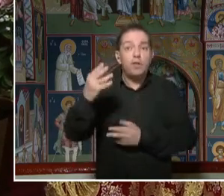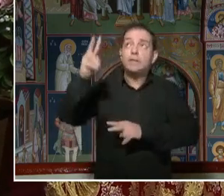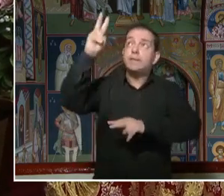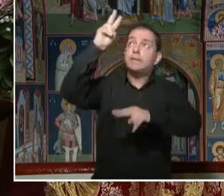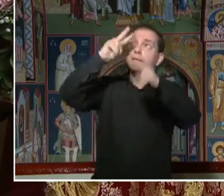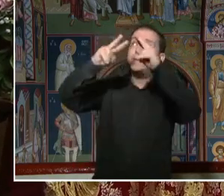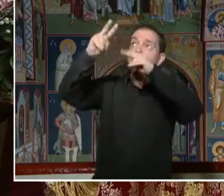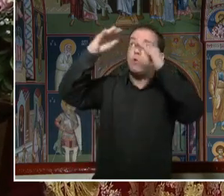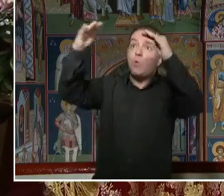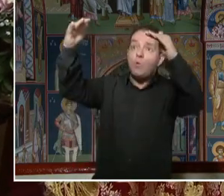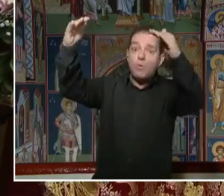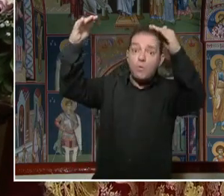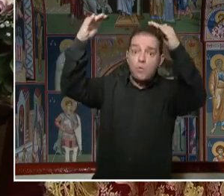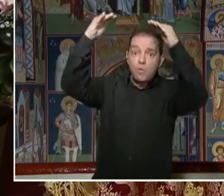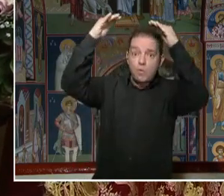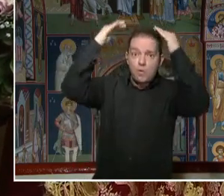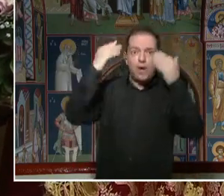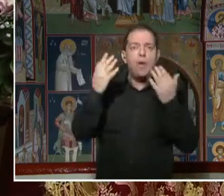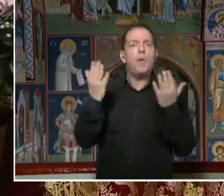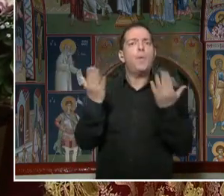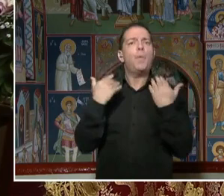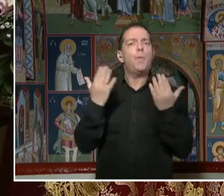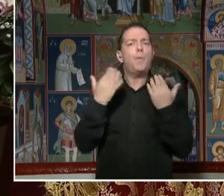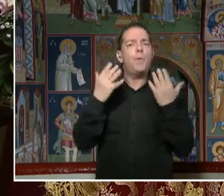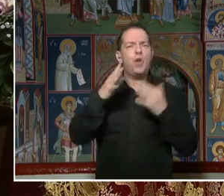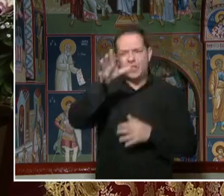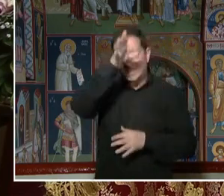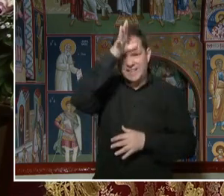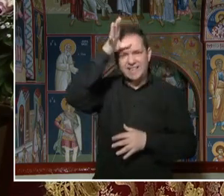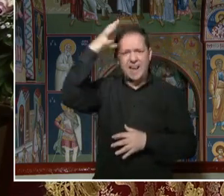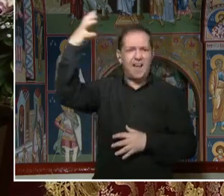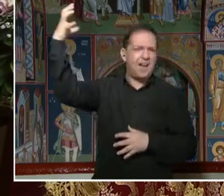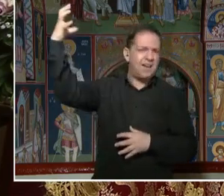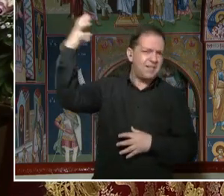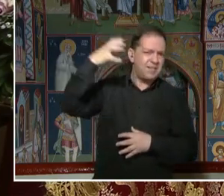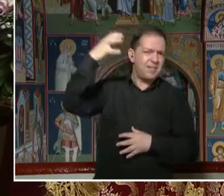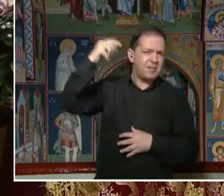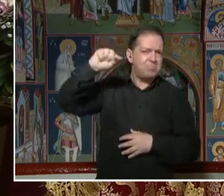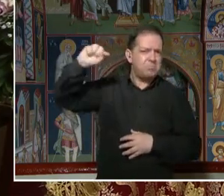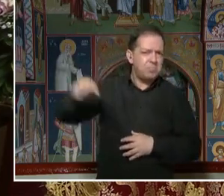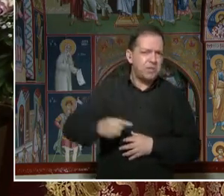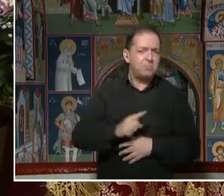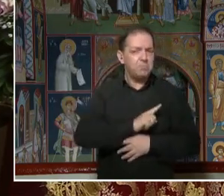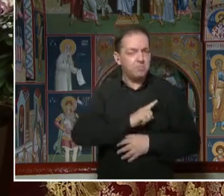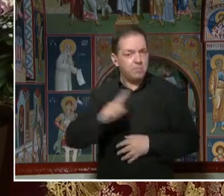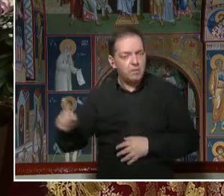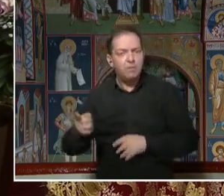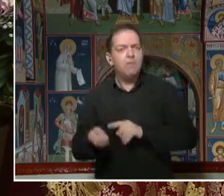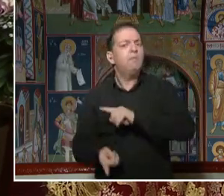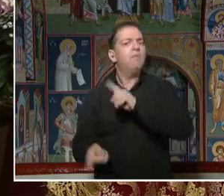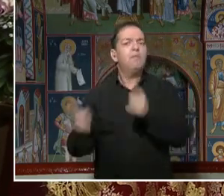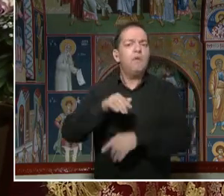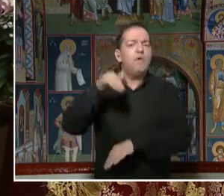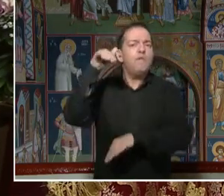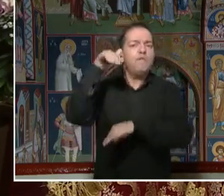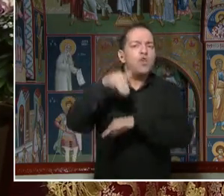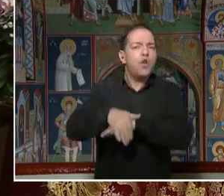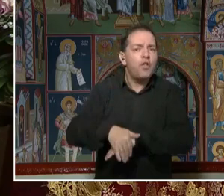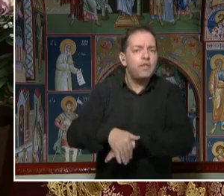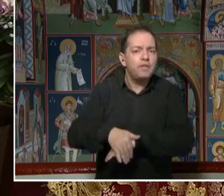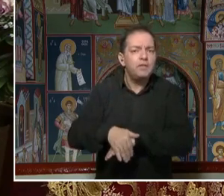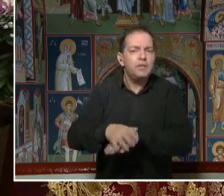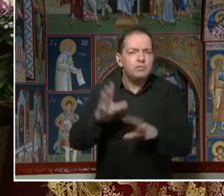τους, το οποίο τους δρόσιζε από τον αφόρητο καύσωνα, και τη νύχτα τους οδηγούσε με